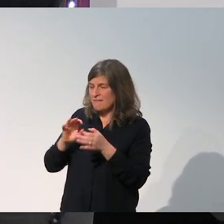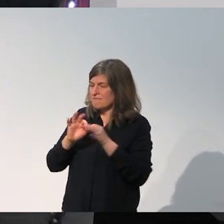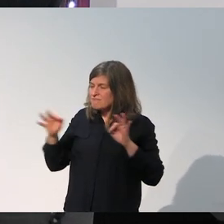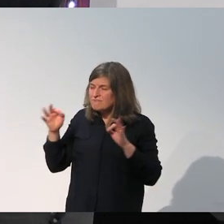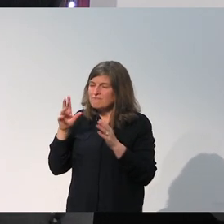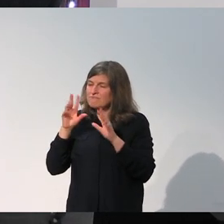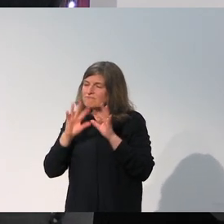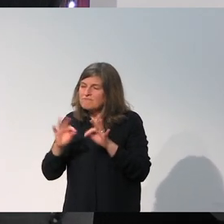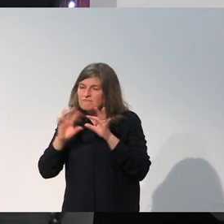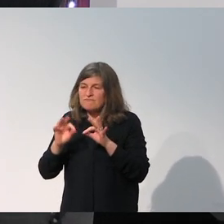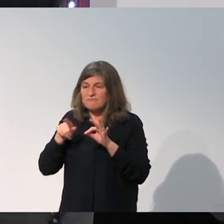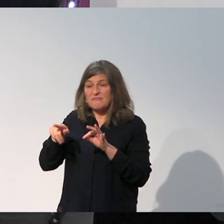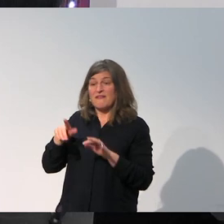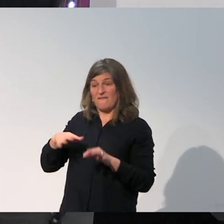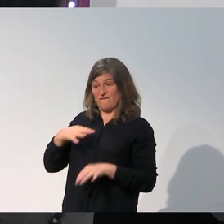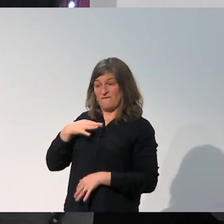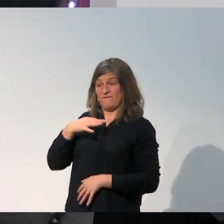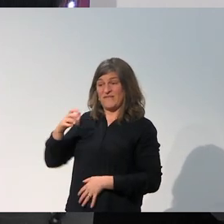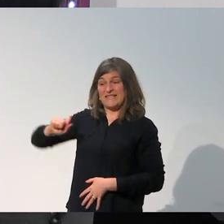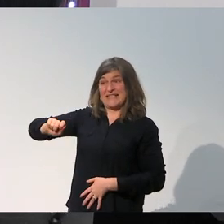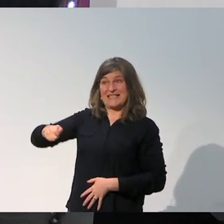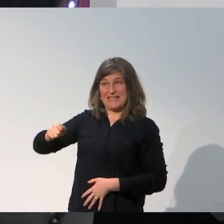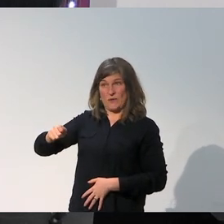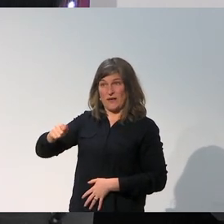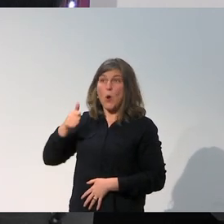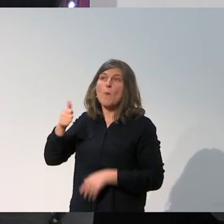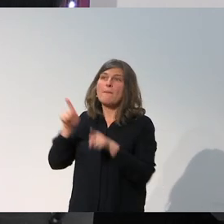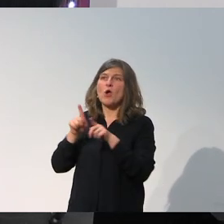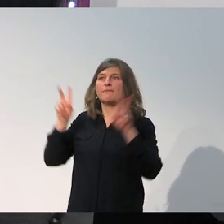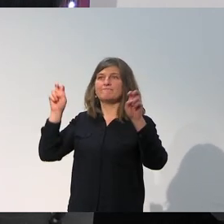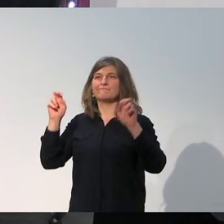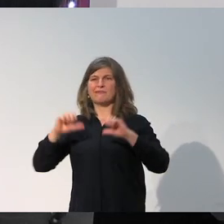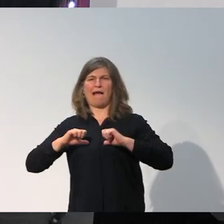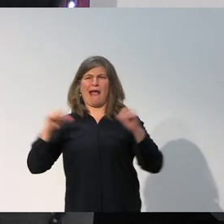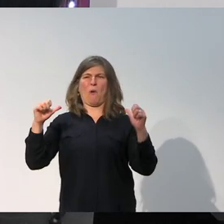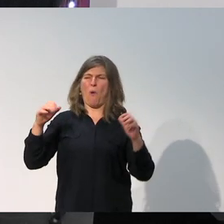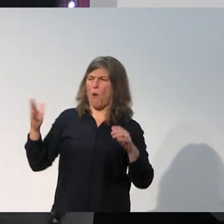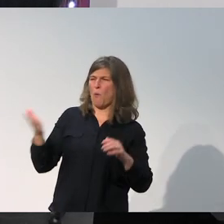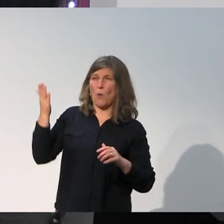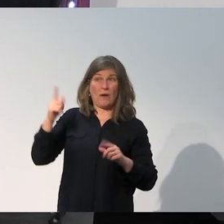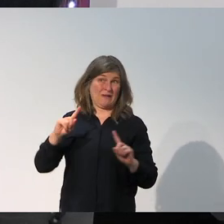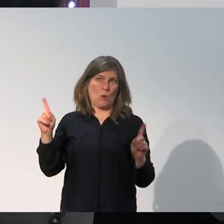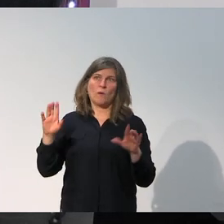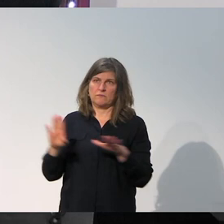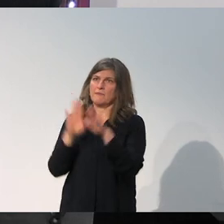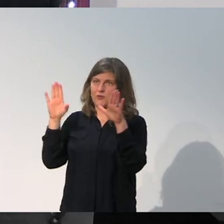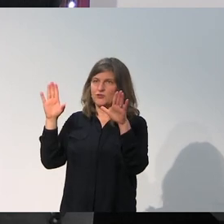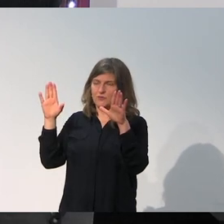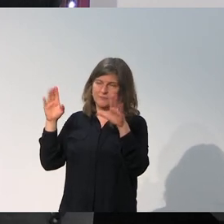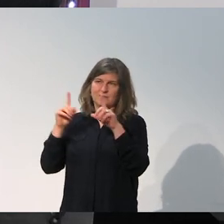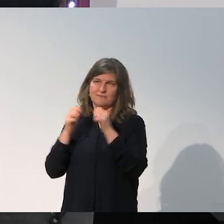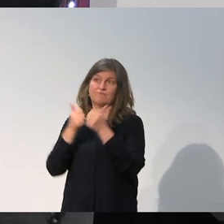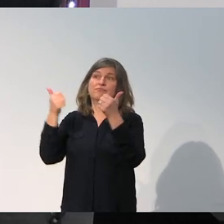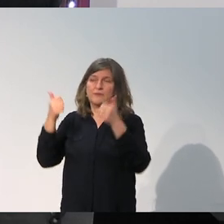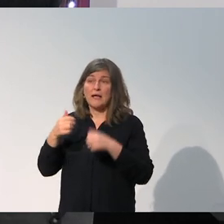burlesque, car ce fils de serrurier était très loin de ressembler à un héros. Absolument. Et c'est par hasard qu'il